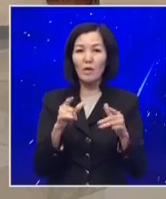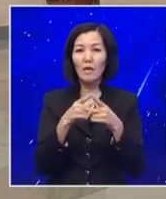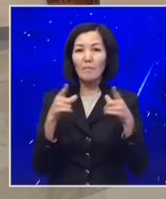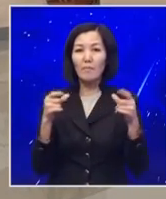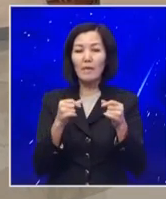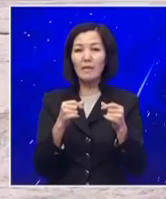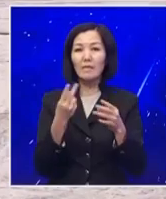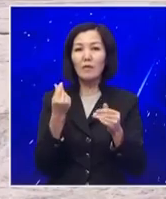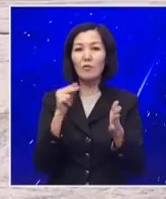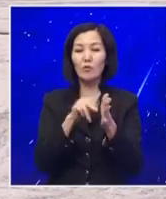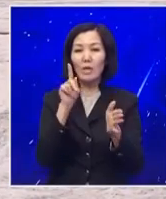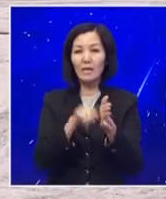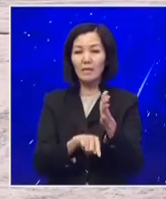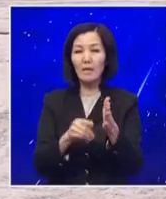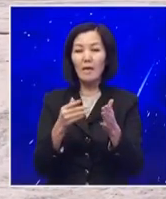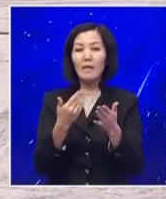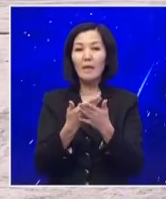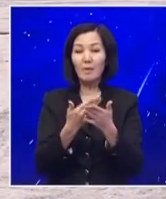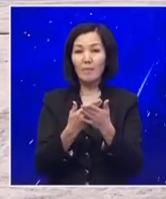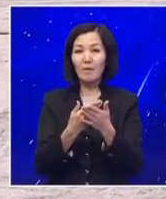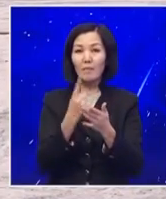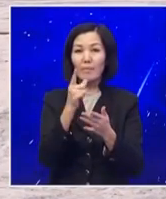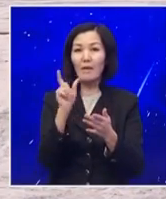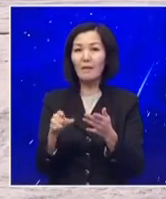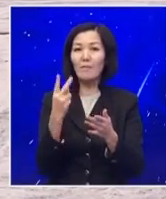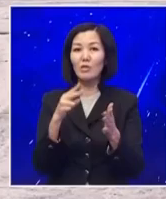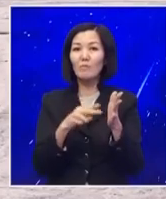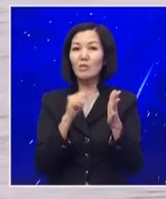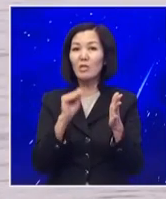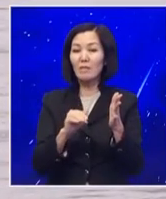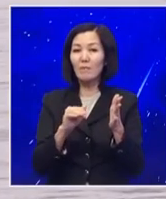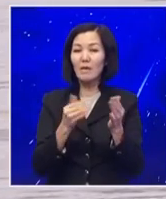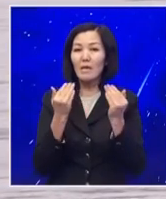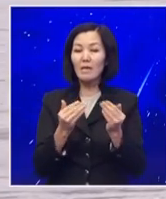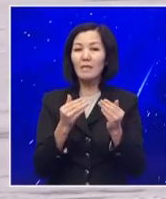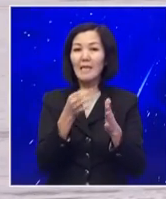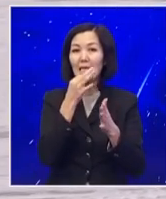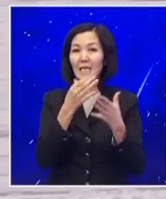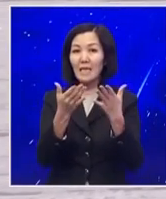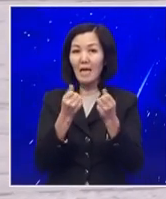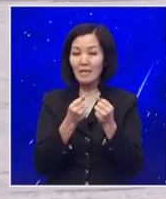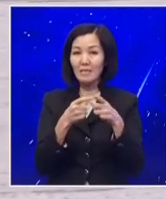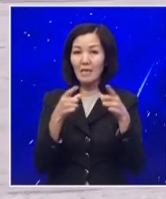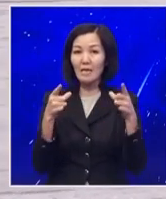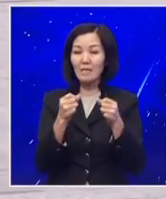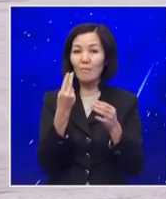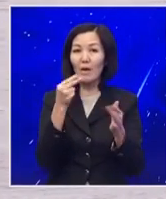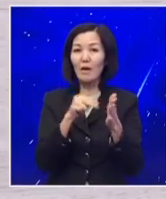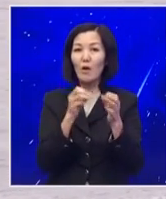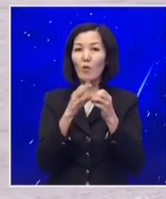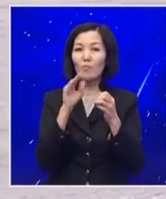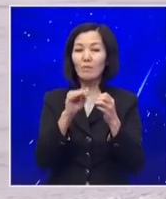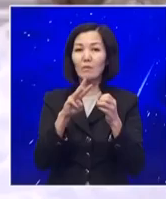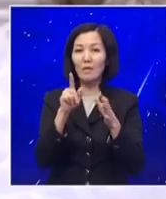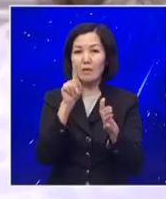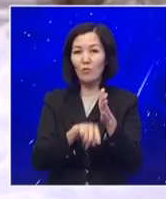да арзандамақ. Бұрын Елордаға бару үшін бір адамға 27 мың еді. Енді билетті ертерек алсаңыз, бағасы 15 мың